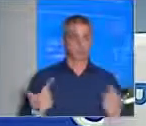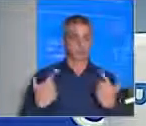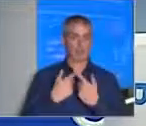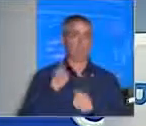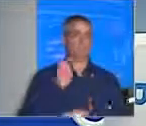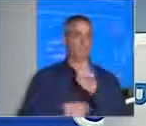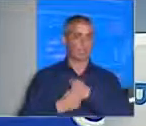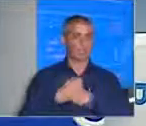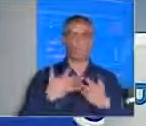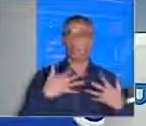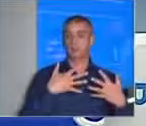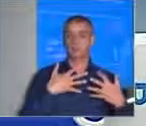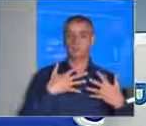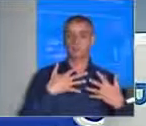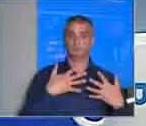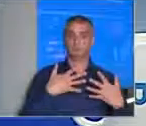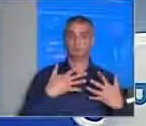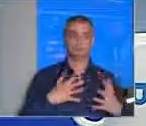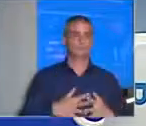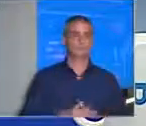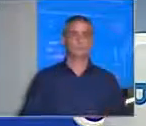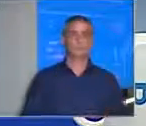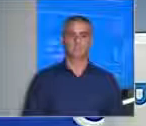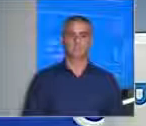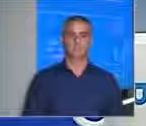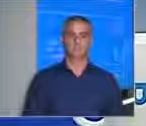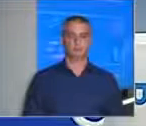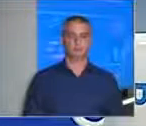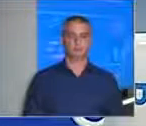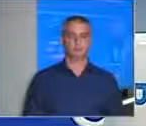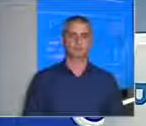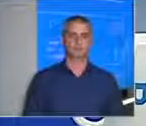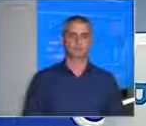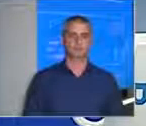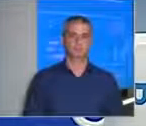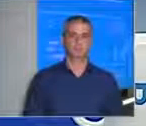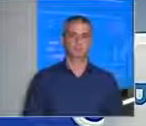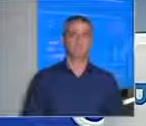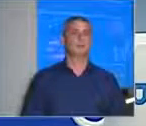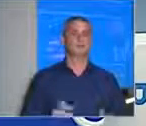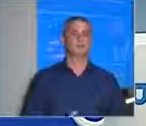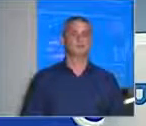מלחמת הסחר בין ארצות... שוב. אני אעשה שוב, הוא יתקן בעריכה.